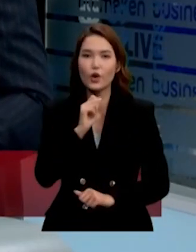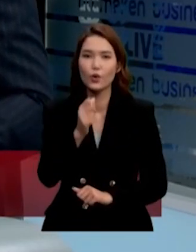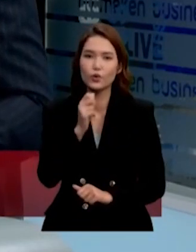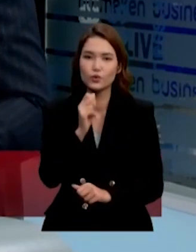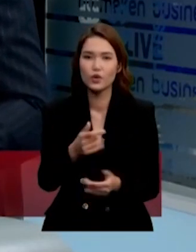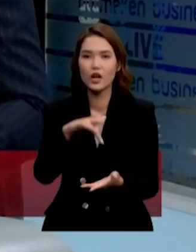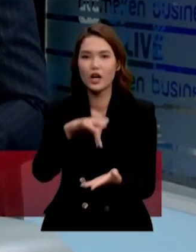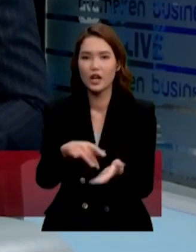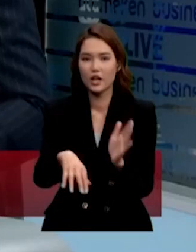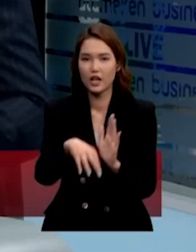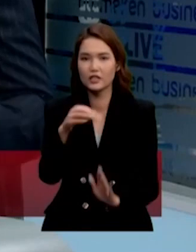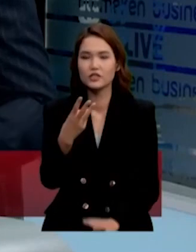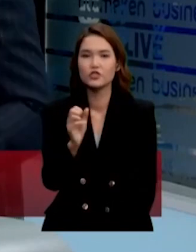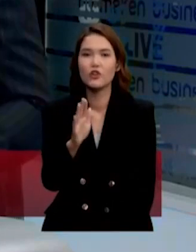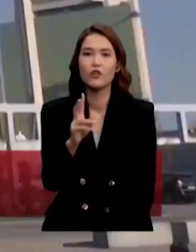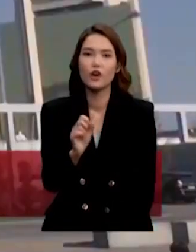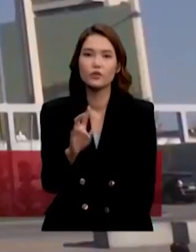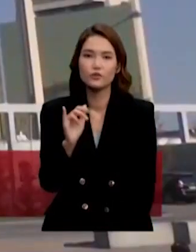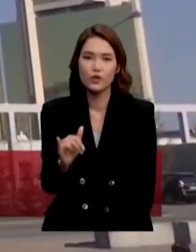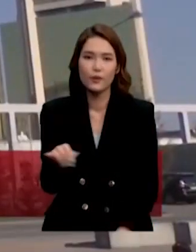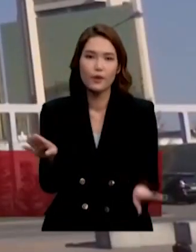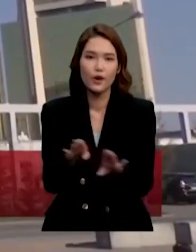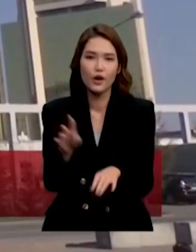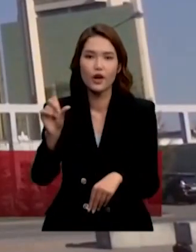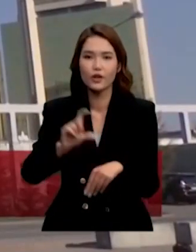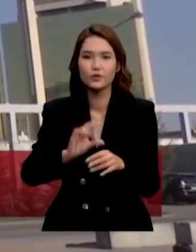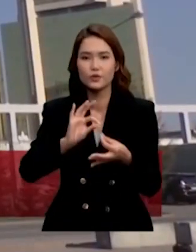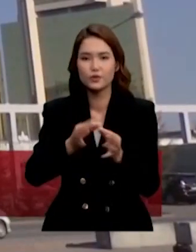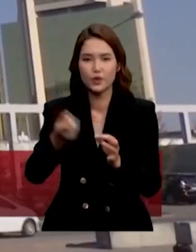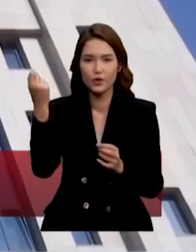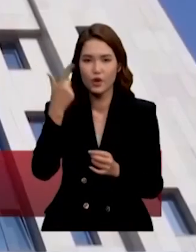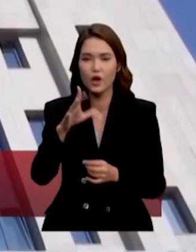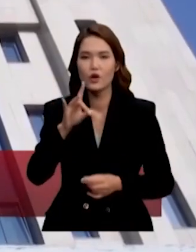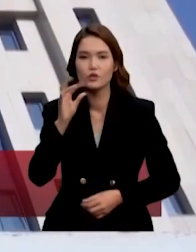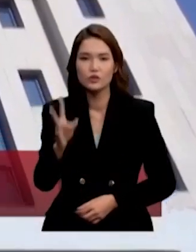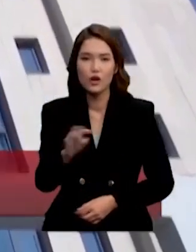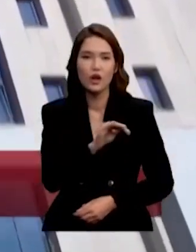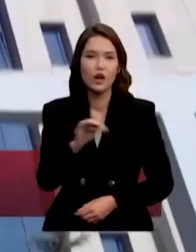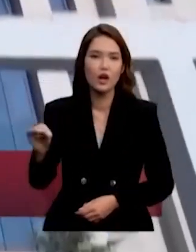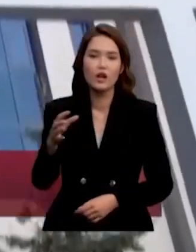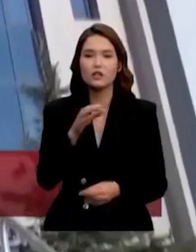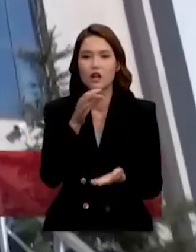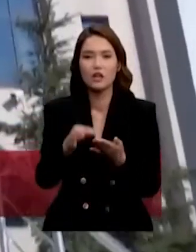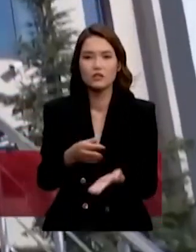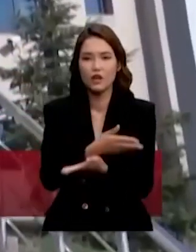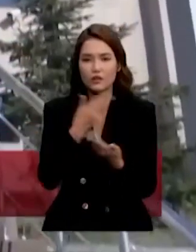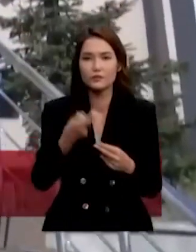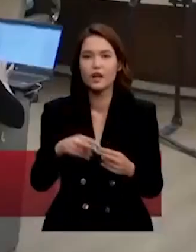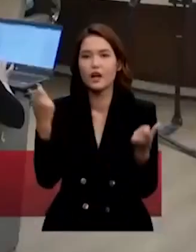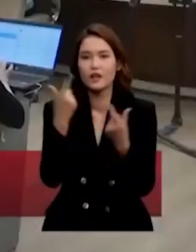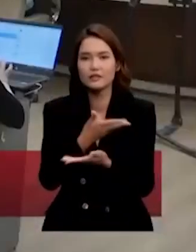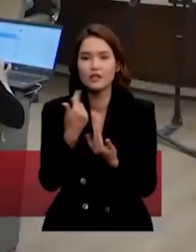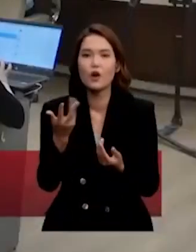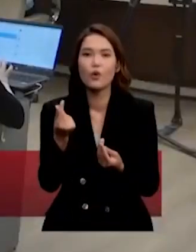член Центризбиркома Шавкат Утемисов. Хотя, по его словам, точные сроки референдума официально еще никак не обозначены. Также неясно,